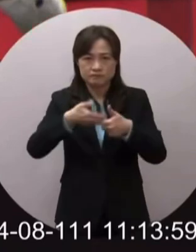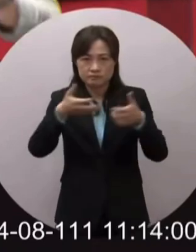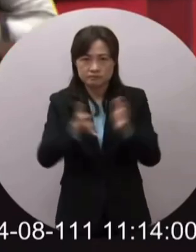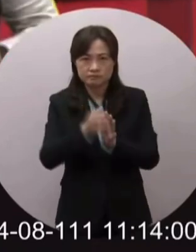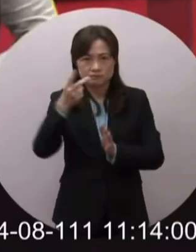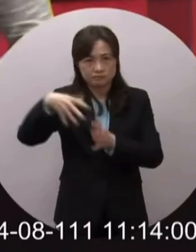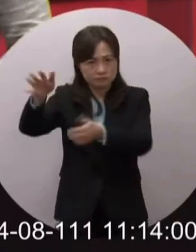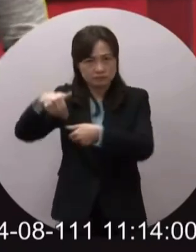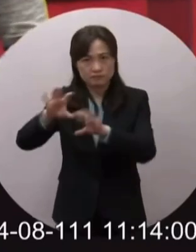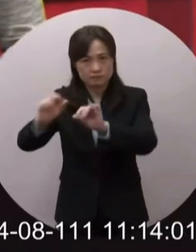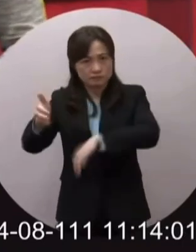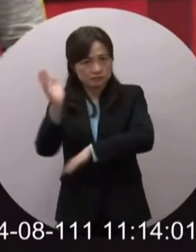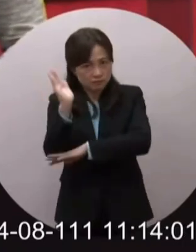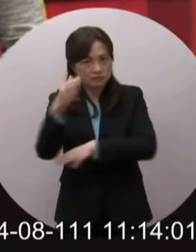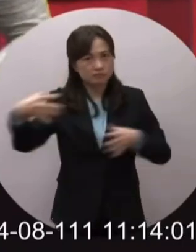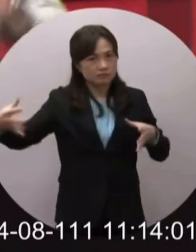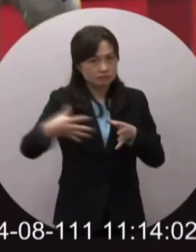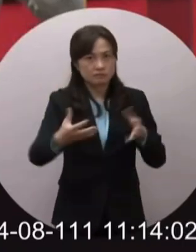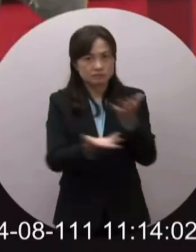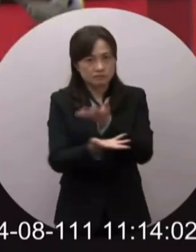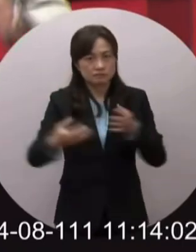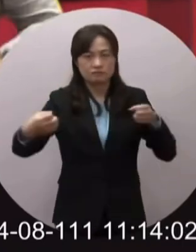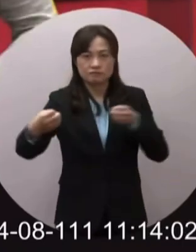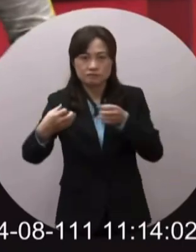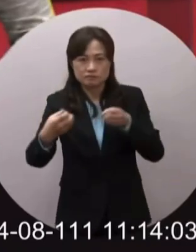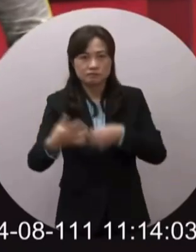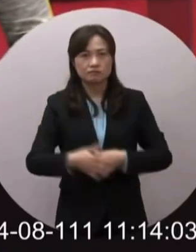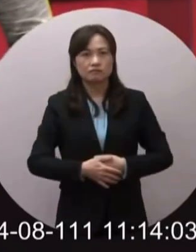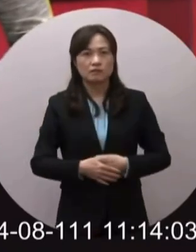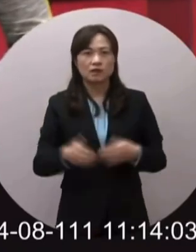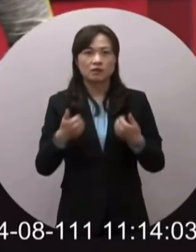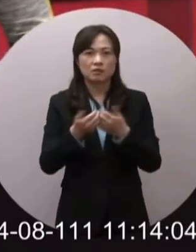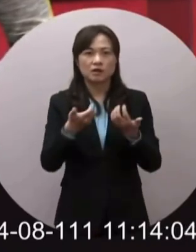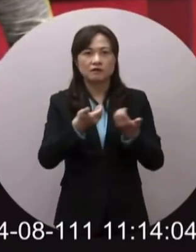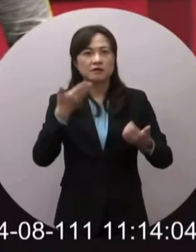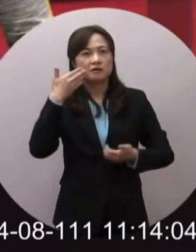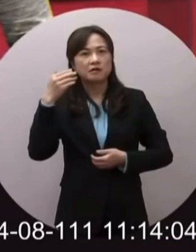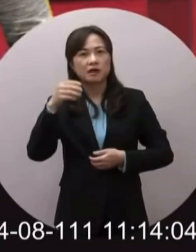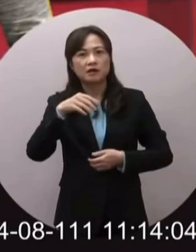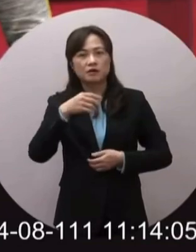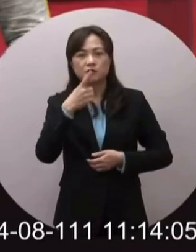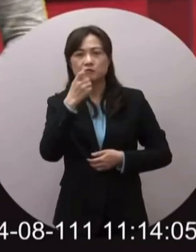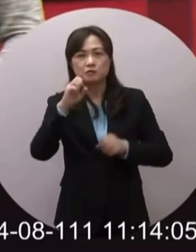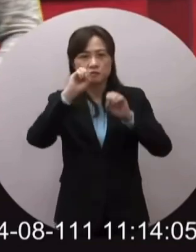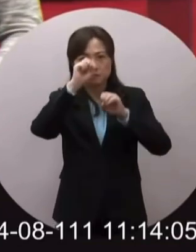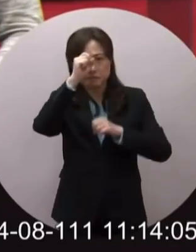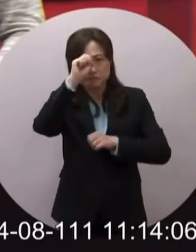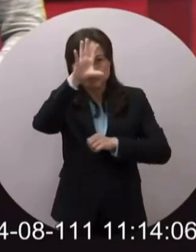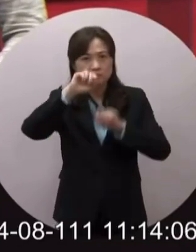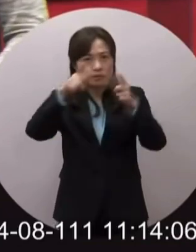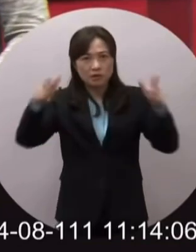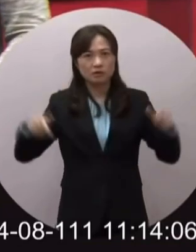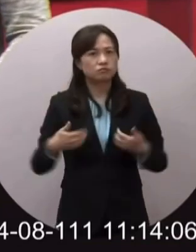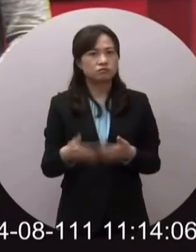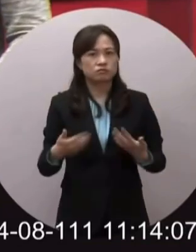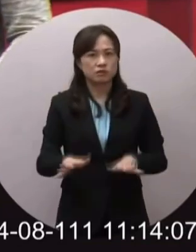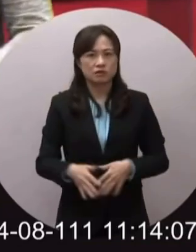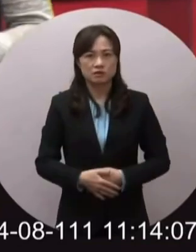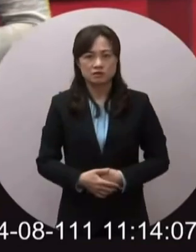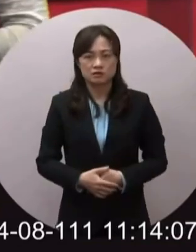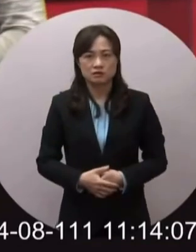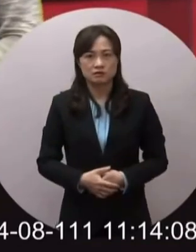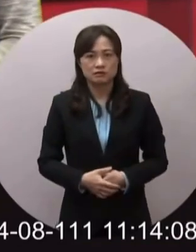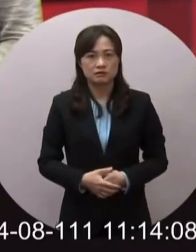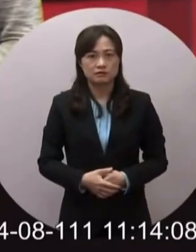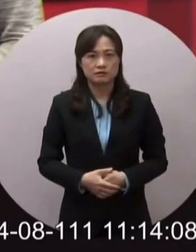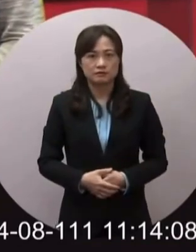找地方政府一起讨论，而且请不要分蓝绿，可以吗？ 喂，这个是找地方政府。为什么那一天我报告后，其实我